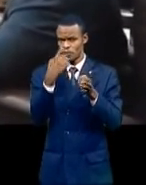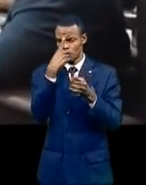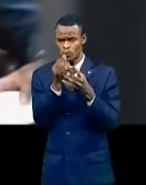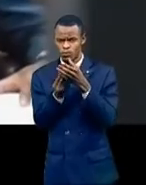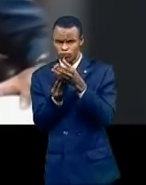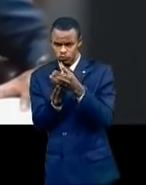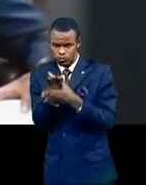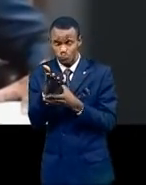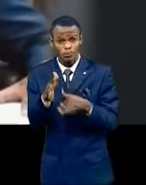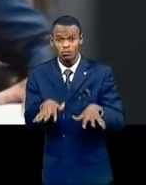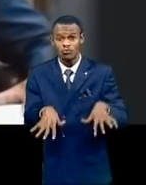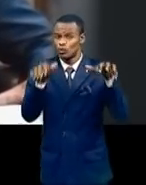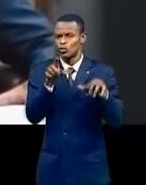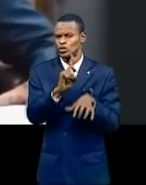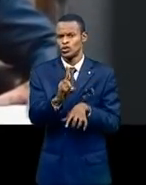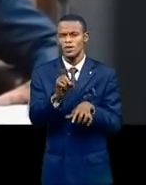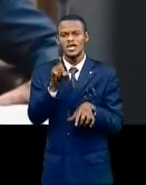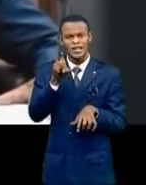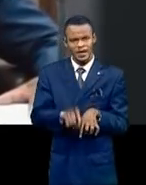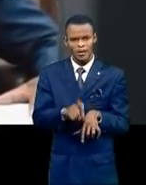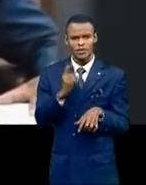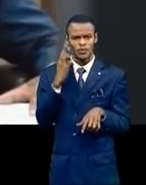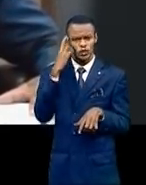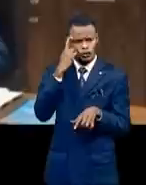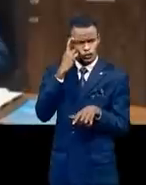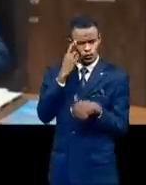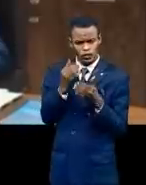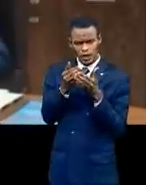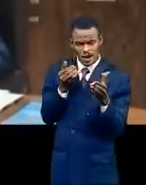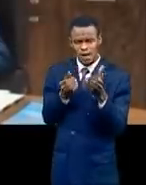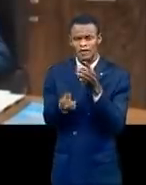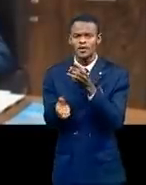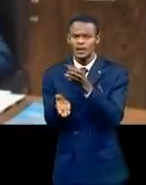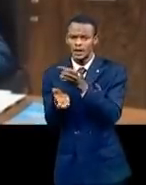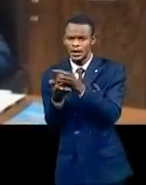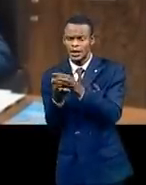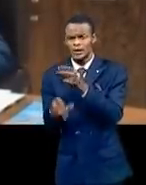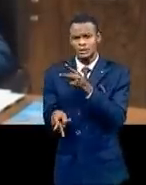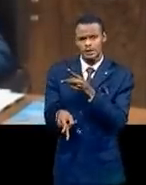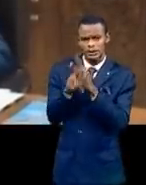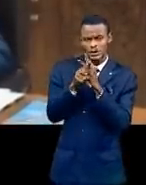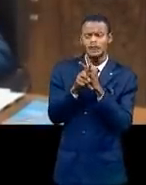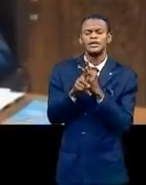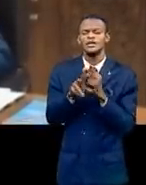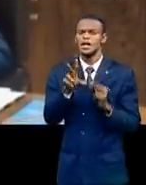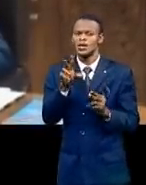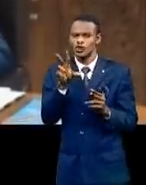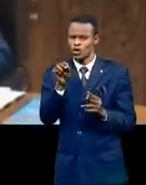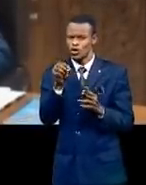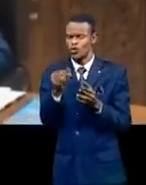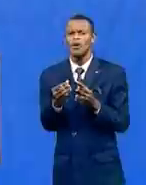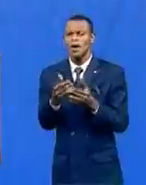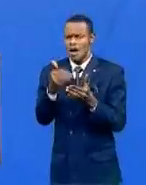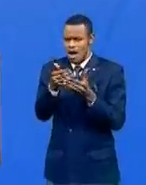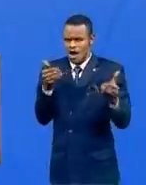maintenant une attitude prudentielle en fonction des crédits disponibles. Un contrôle rigoureux et